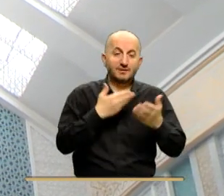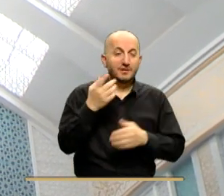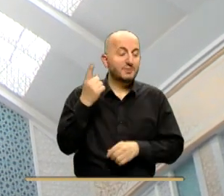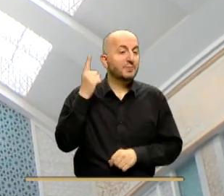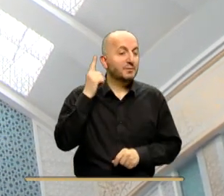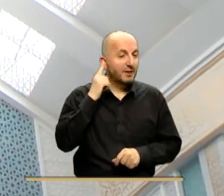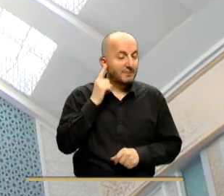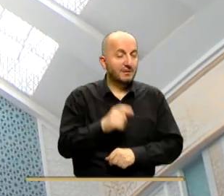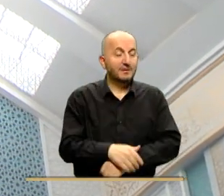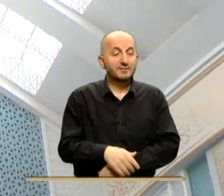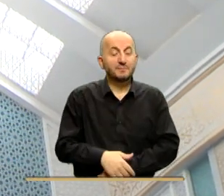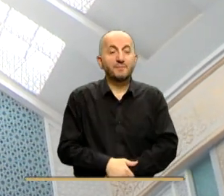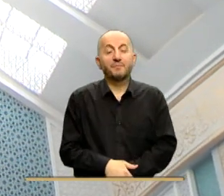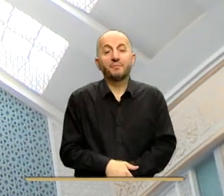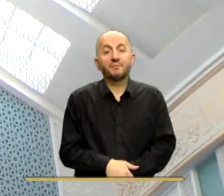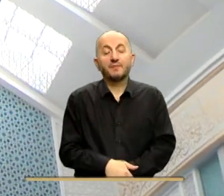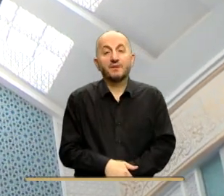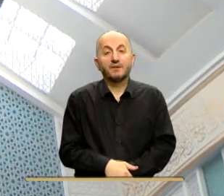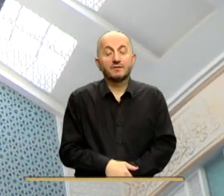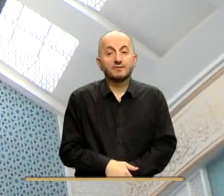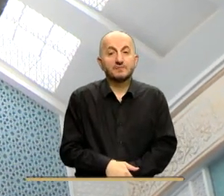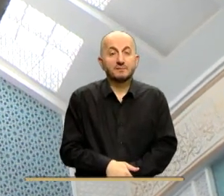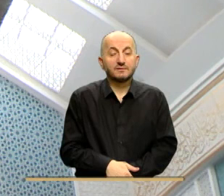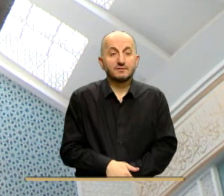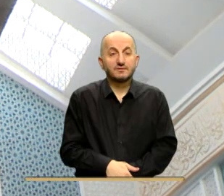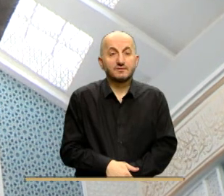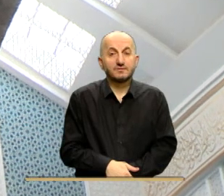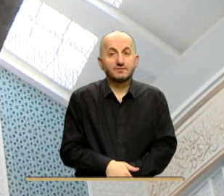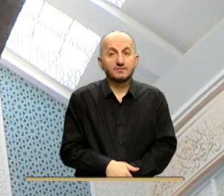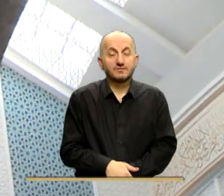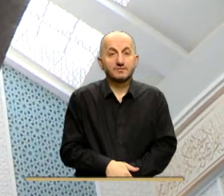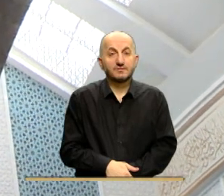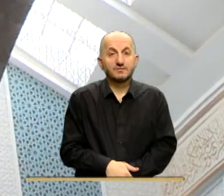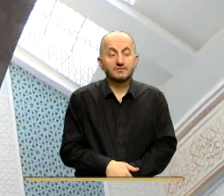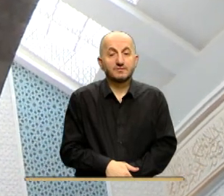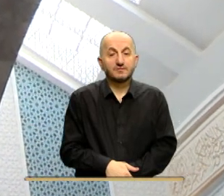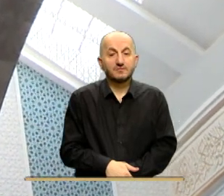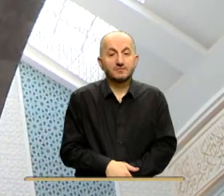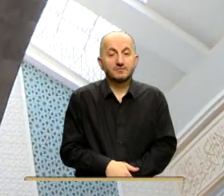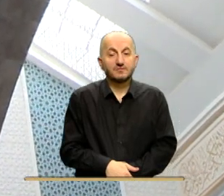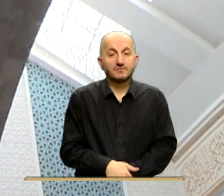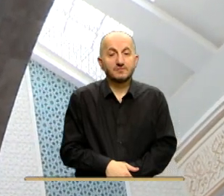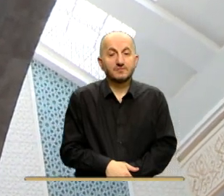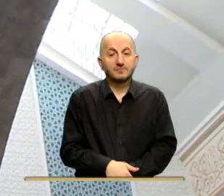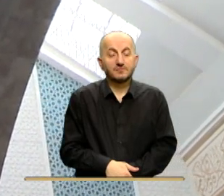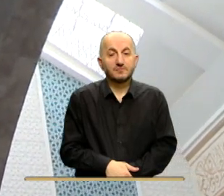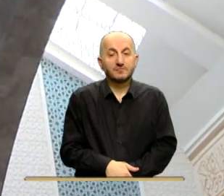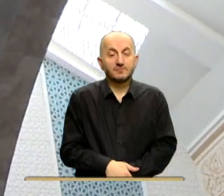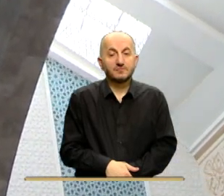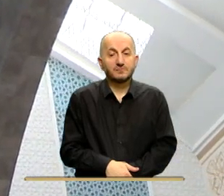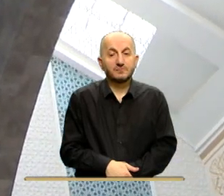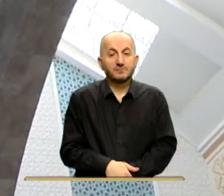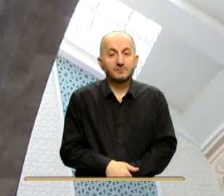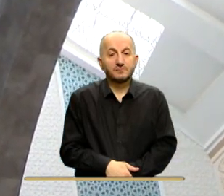verelim. Estağfirullah. وَمَنْ أَحْسَنُ قَوْلًا مِمَّنْ دَعَا إِلَى اللّٰهِ وَعَمِلَ